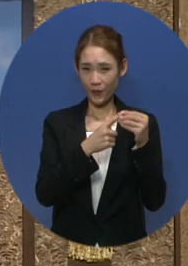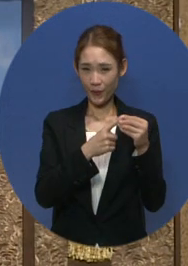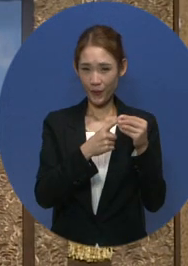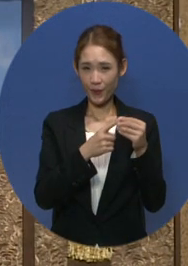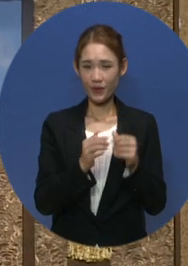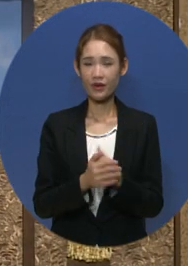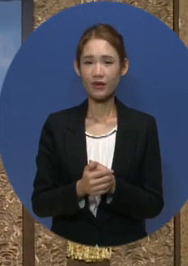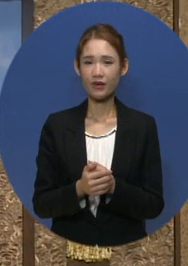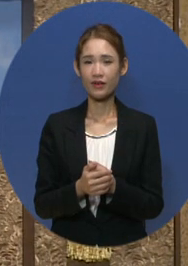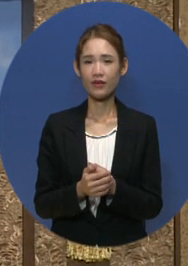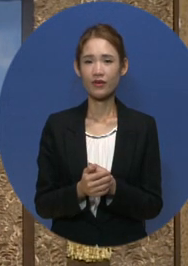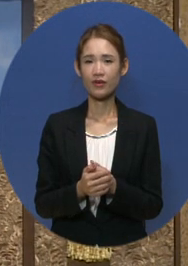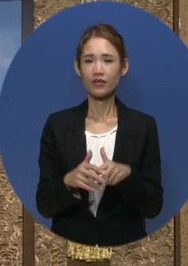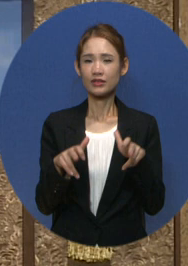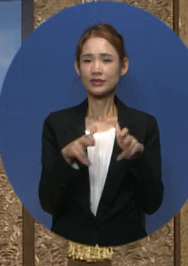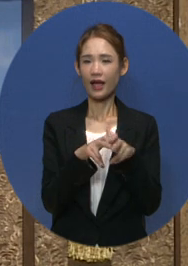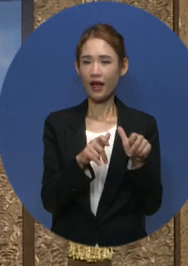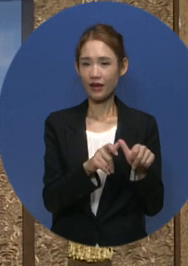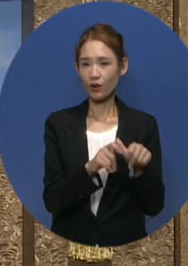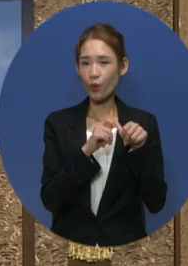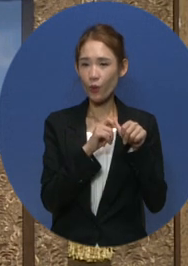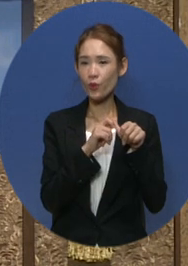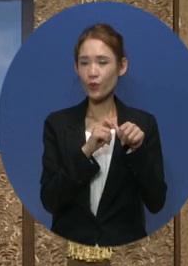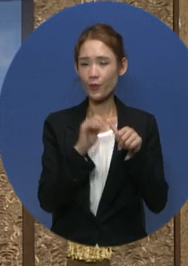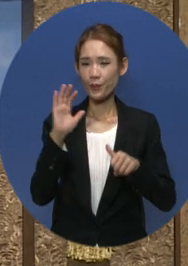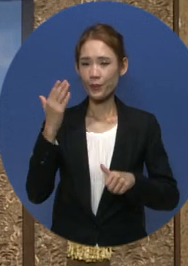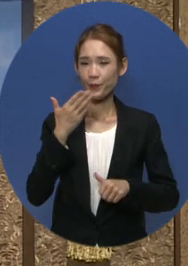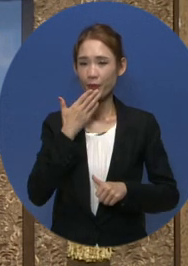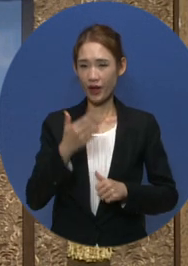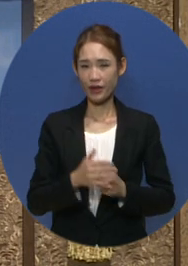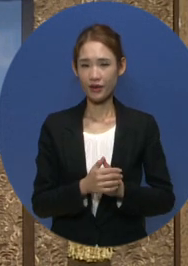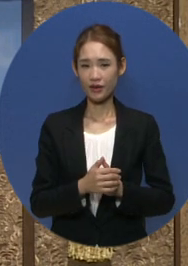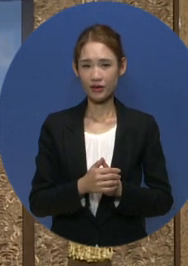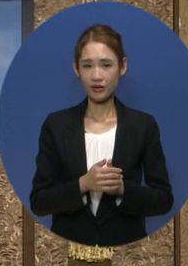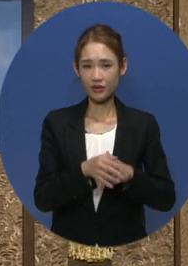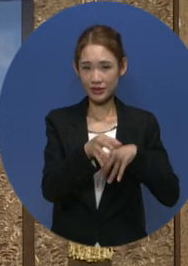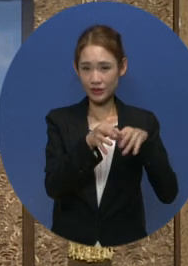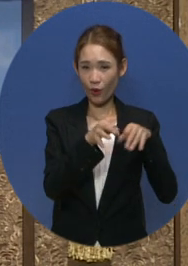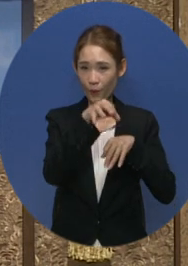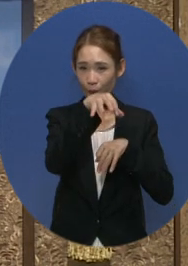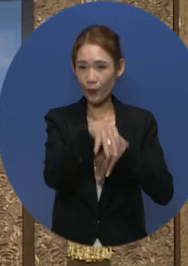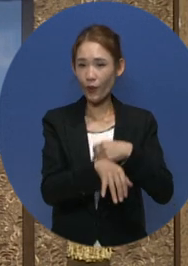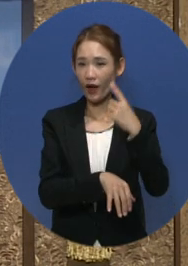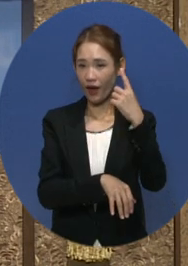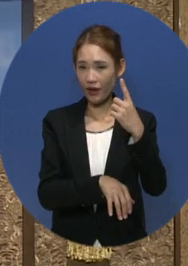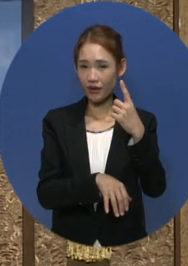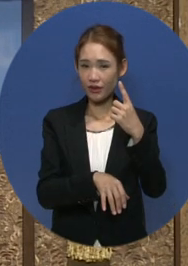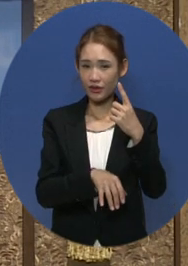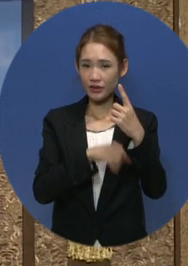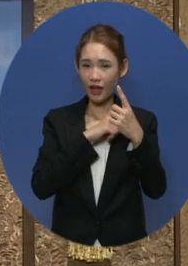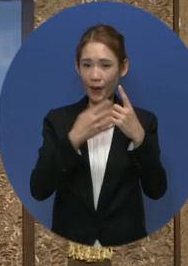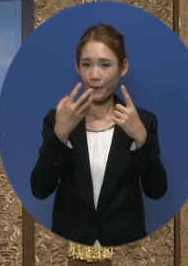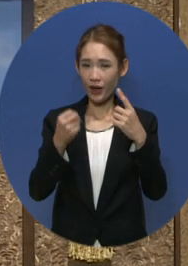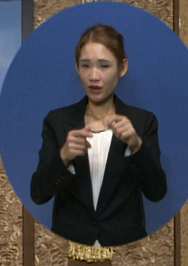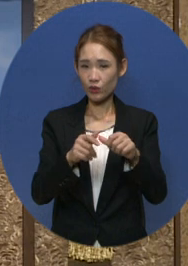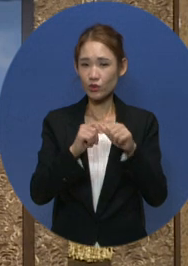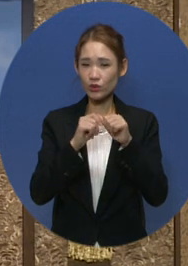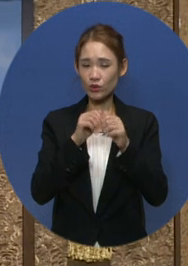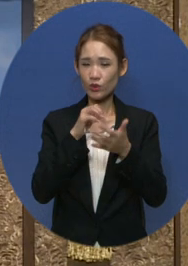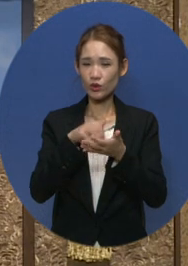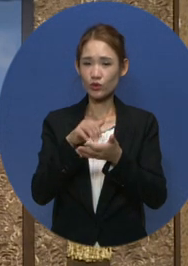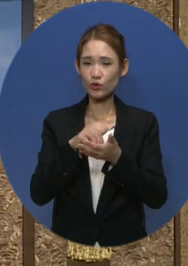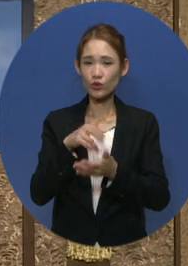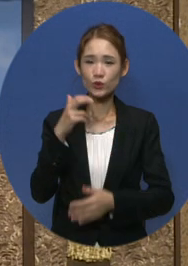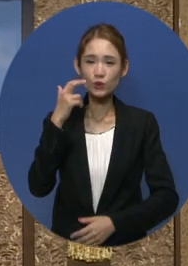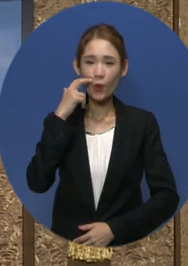이게 이제 장애인 고용이 됩니다. 점포 하나당 제일 많이 지금 우리가 고용한